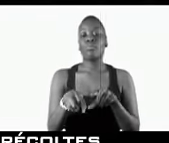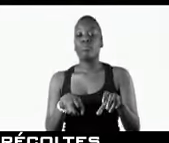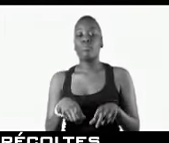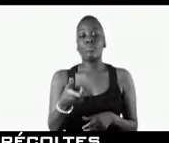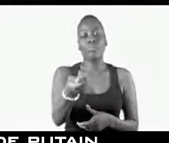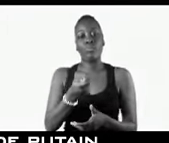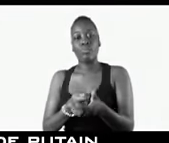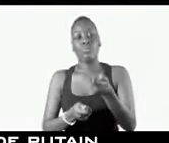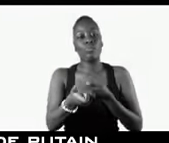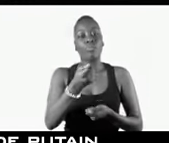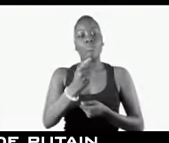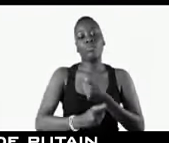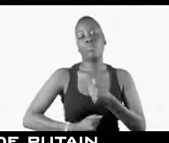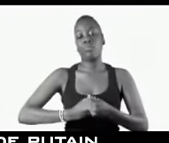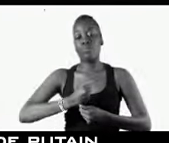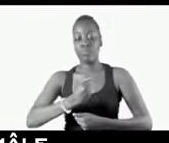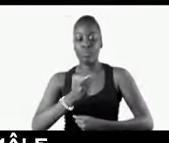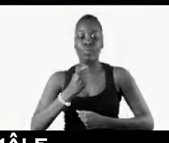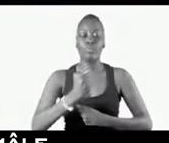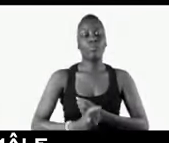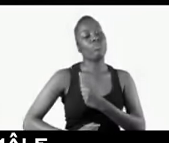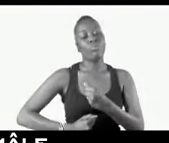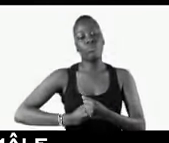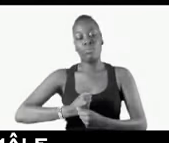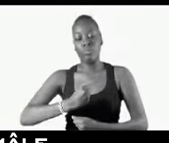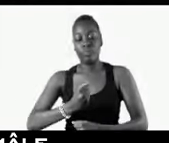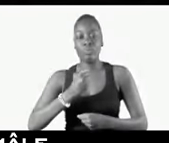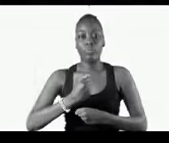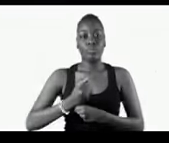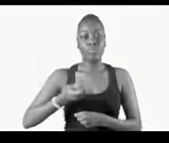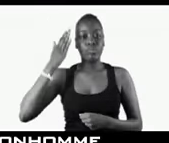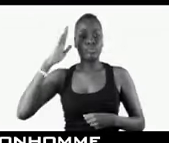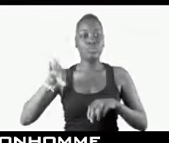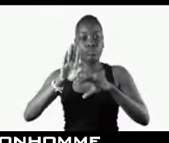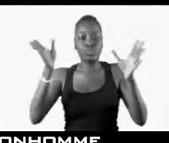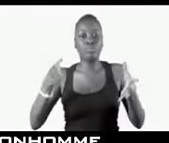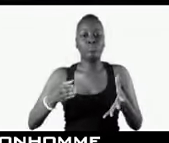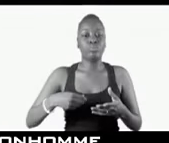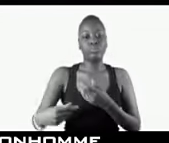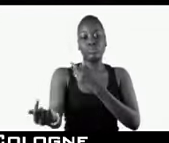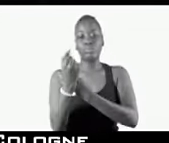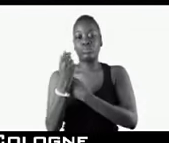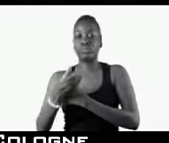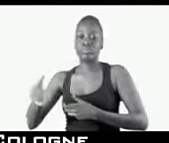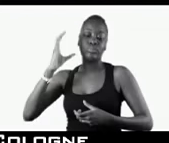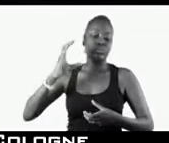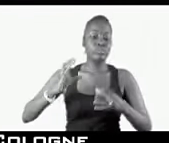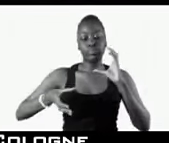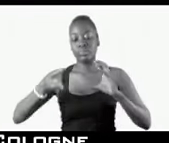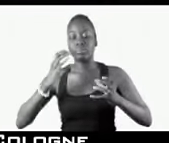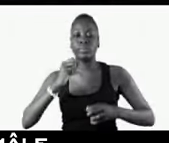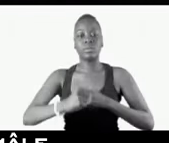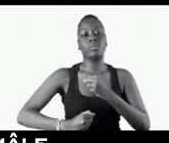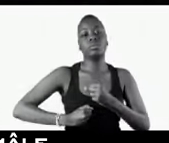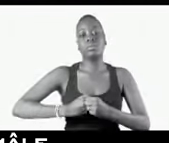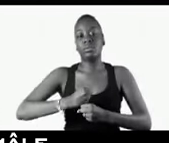que tu récoltes, j'ai tiré sur la corde, putain, mais ça fait ma haine. Tu sais, je suis un bonhomme, nourri à